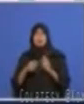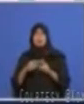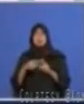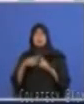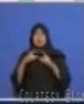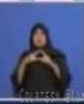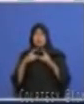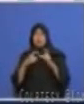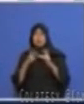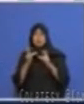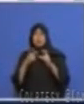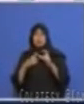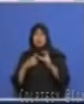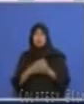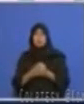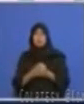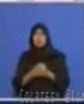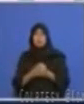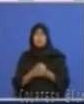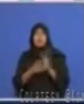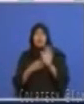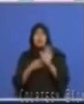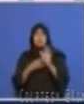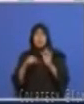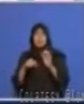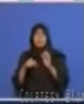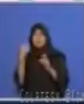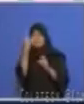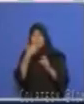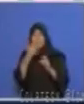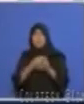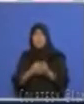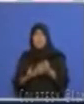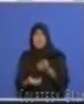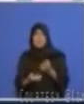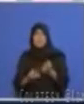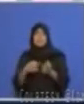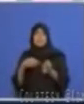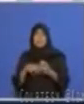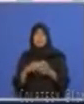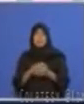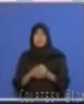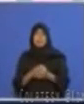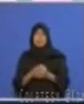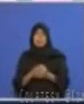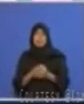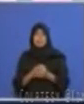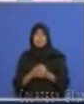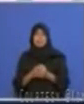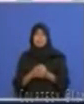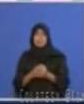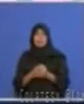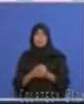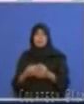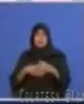norma-norma seperti ini kemudian menjadi dilaci saja ketika hal yang